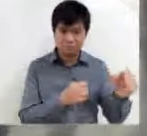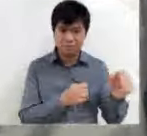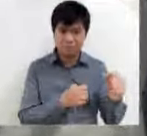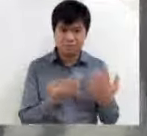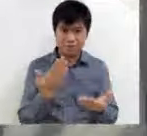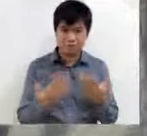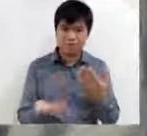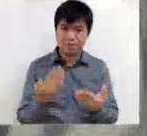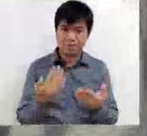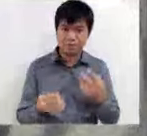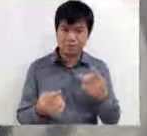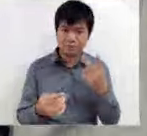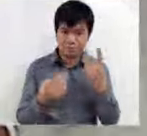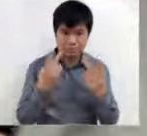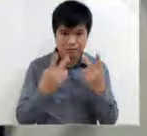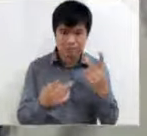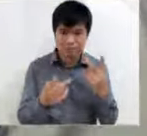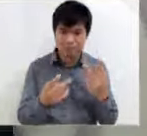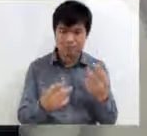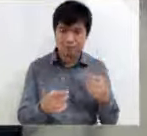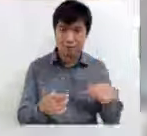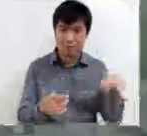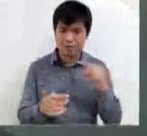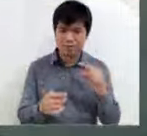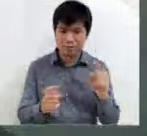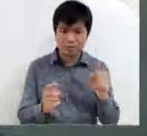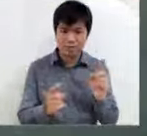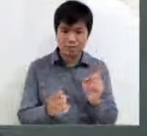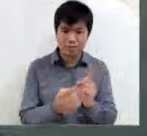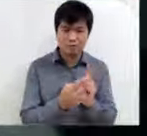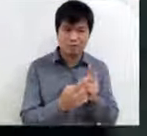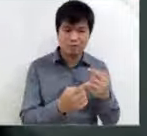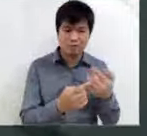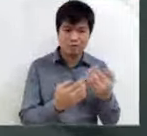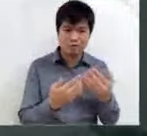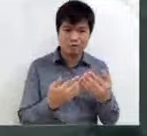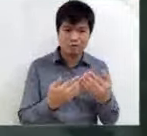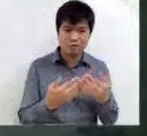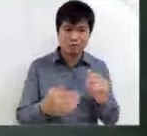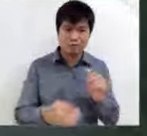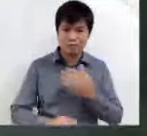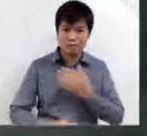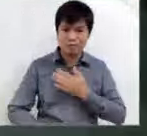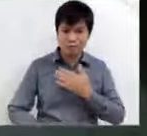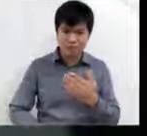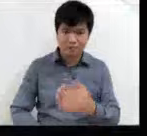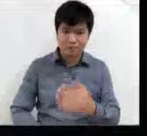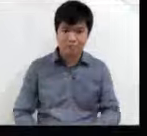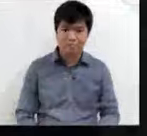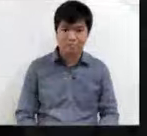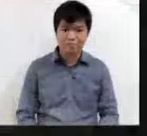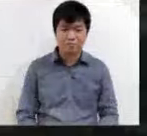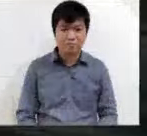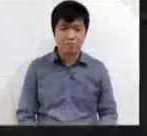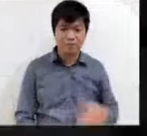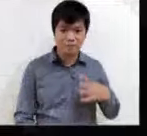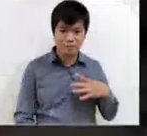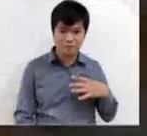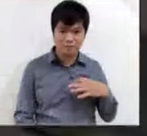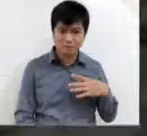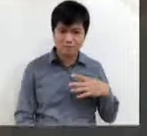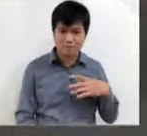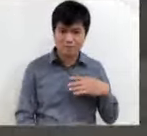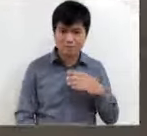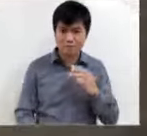yung magiging closeness ni Tim and Poch after umamin. Isa pang dapat abangan, ang magiging takbo ng kwento ng karakter naman ni